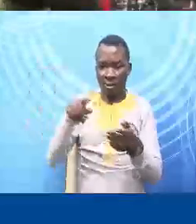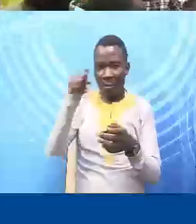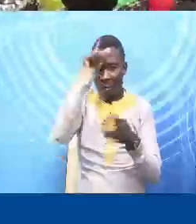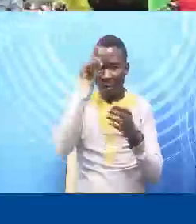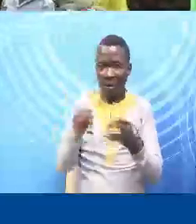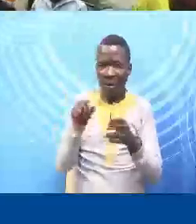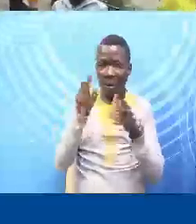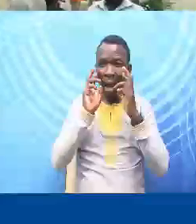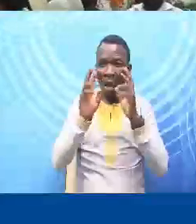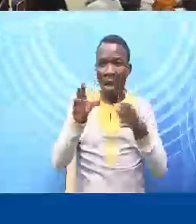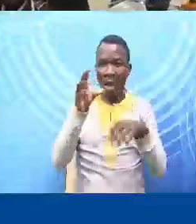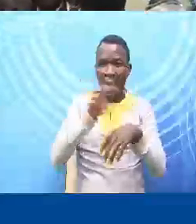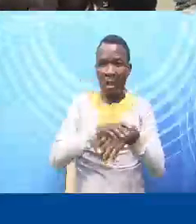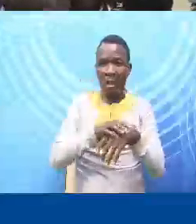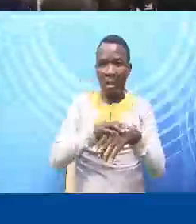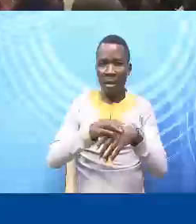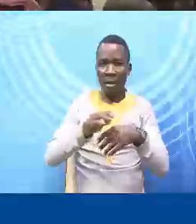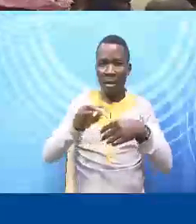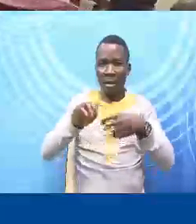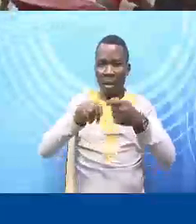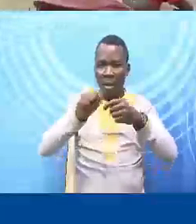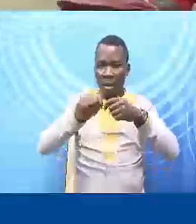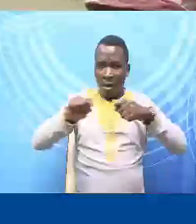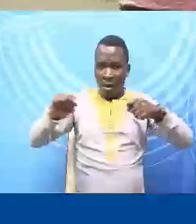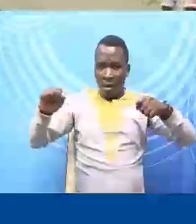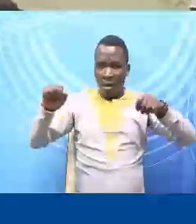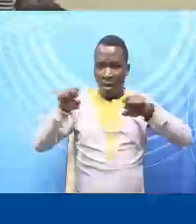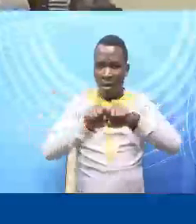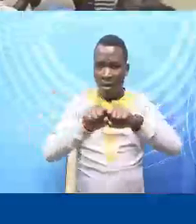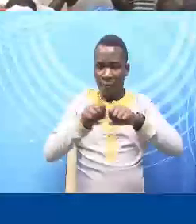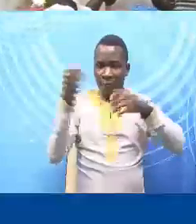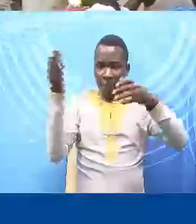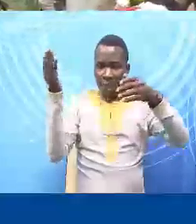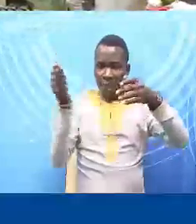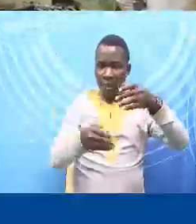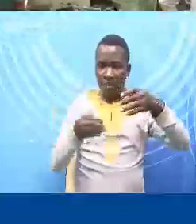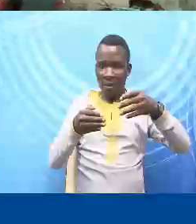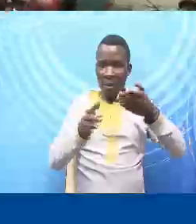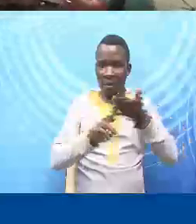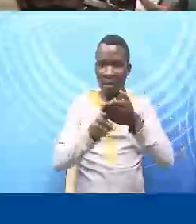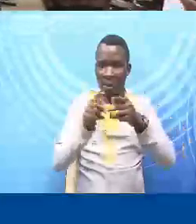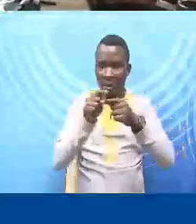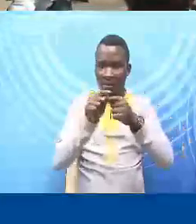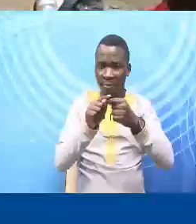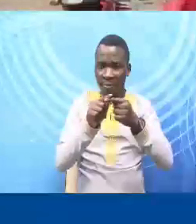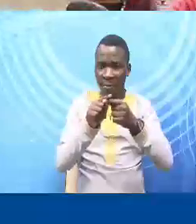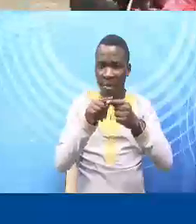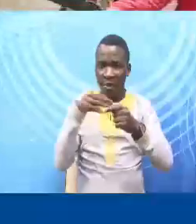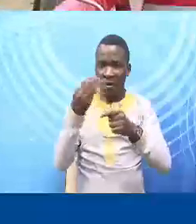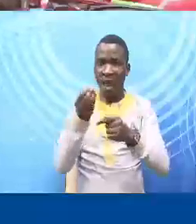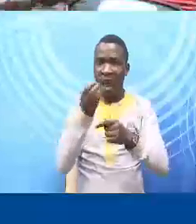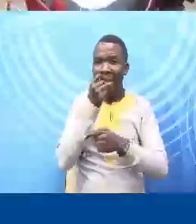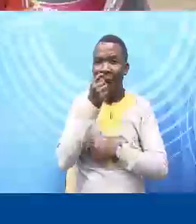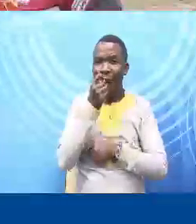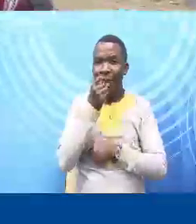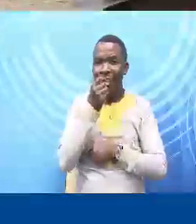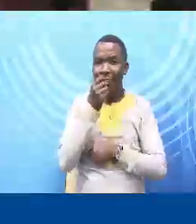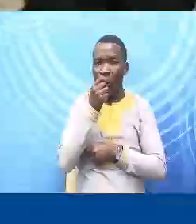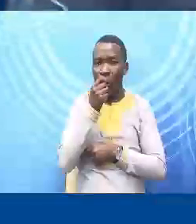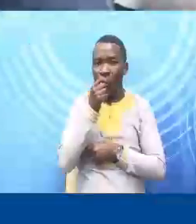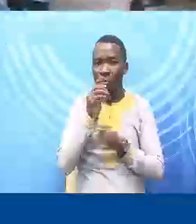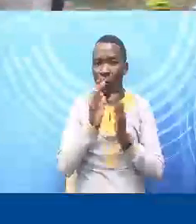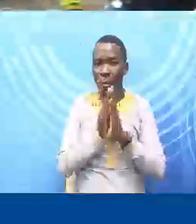bamushungereye yafashe erase y'inkweto ayicamo kabiri yifashishije urwembe ubundi araruhekenya avuga